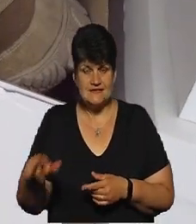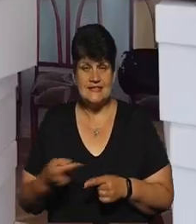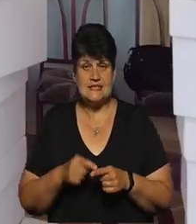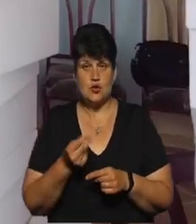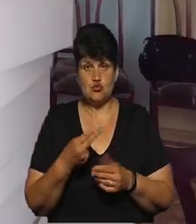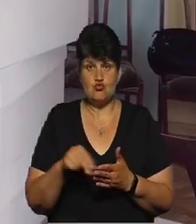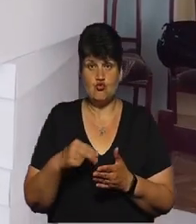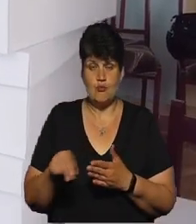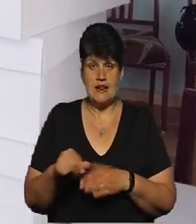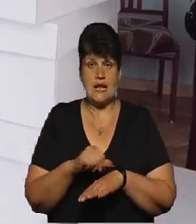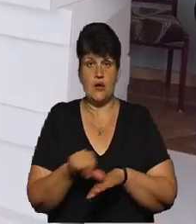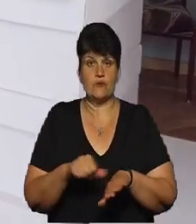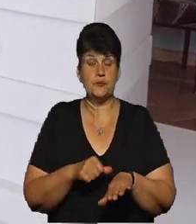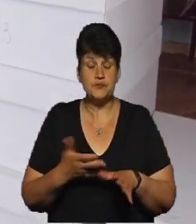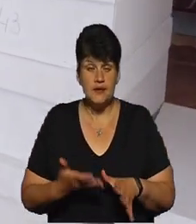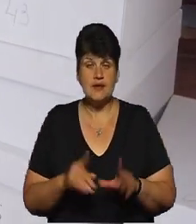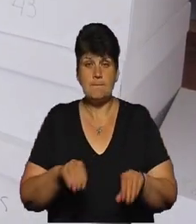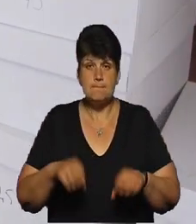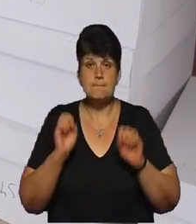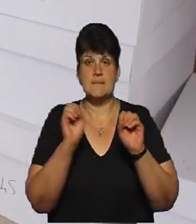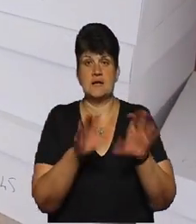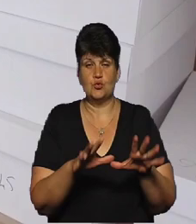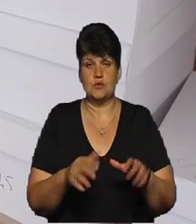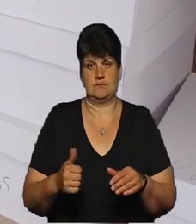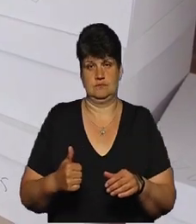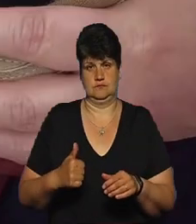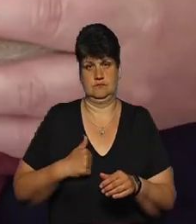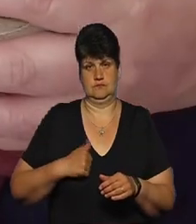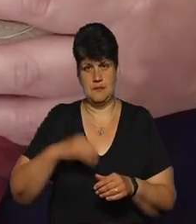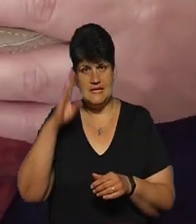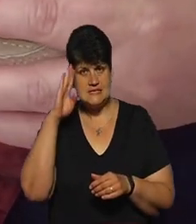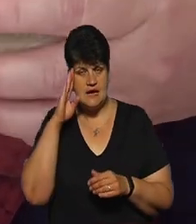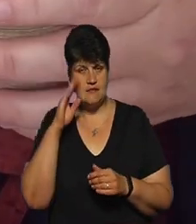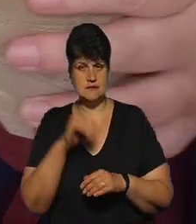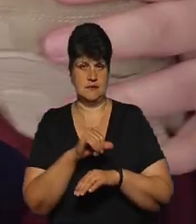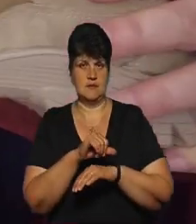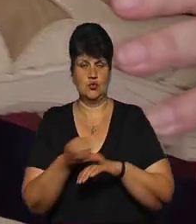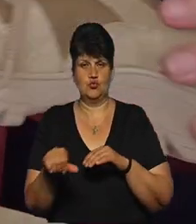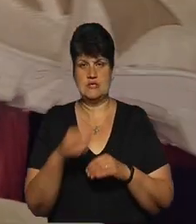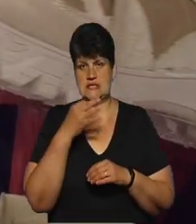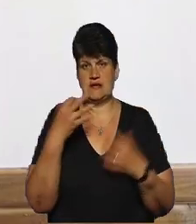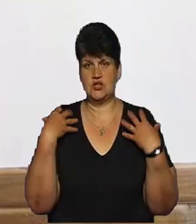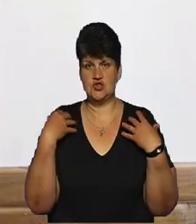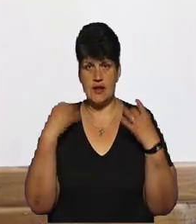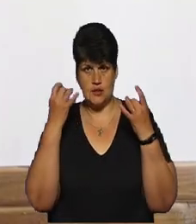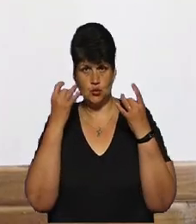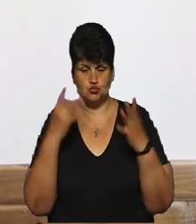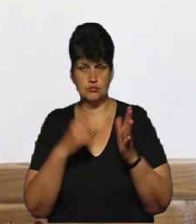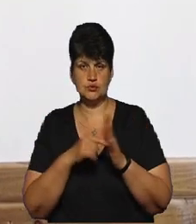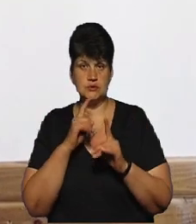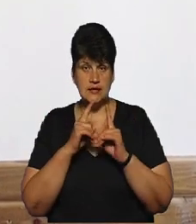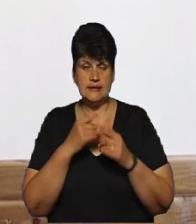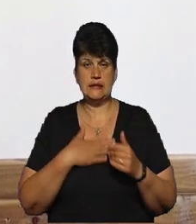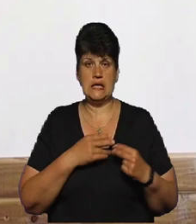тактичні кросівки. Їх передадуть бійцям на передову, розповів начальник відділу культури міськради Олег Гавткович. Наші